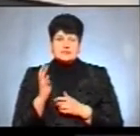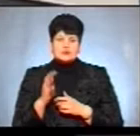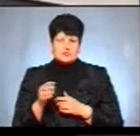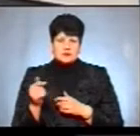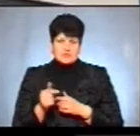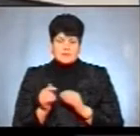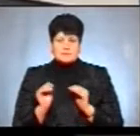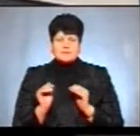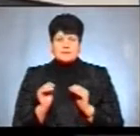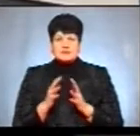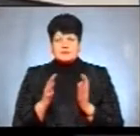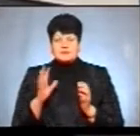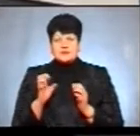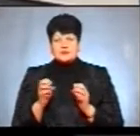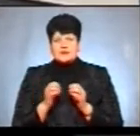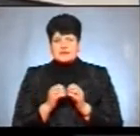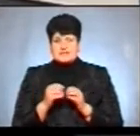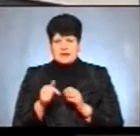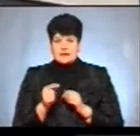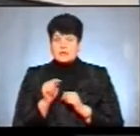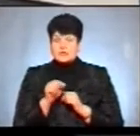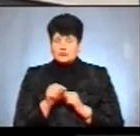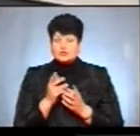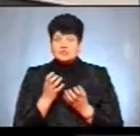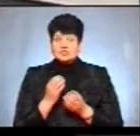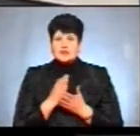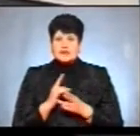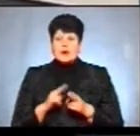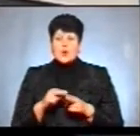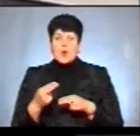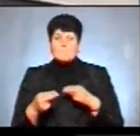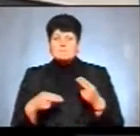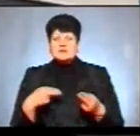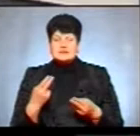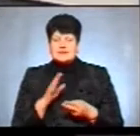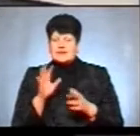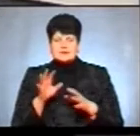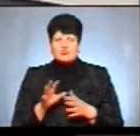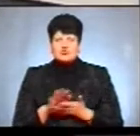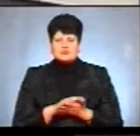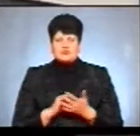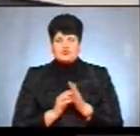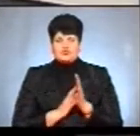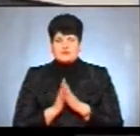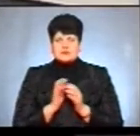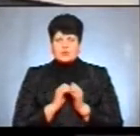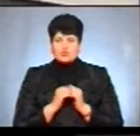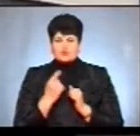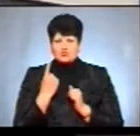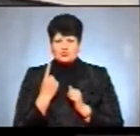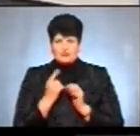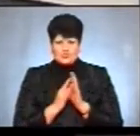максимальна 510 гривень. Але тут ще є компенсація за незаконно знищені рослини. За кожну рослинку